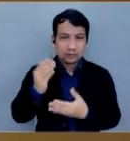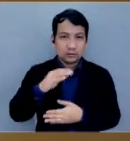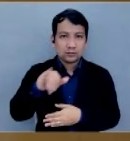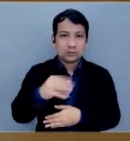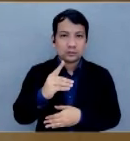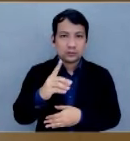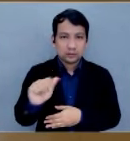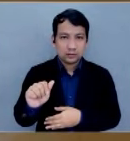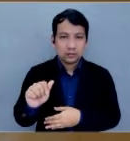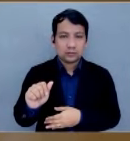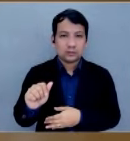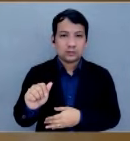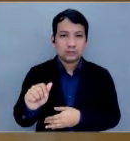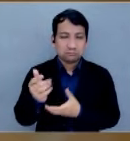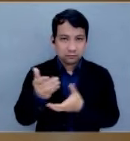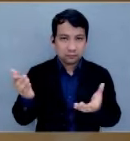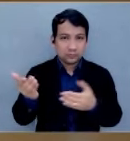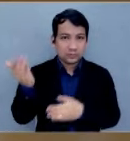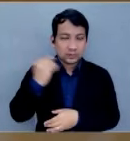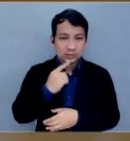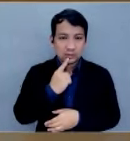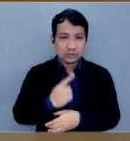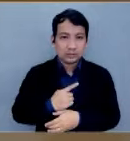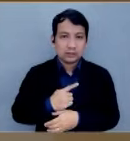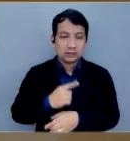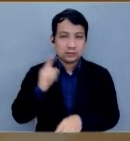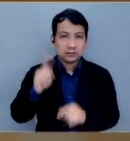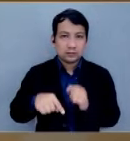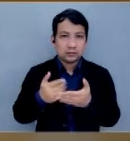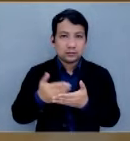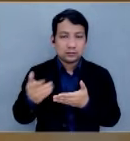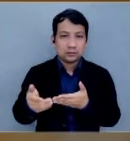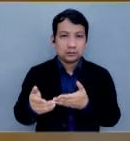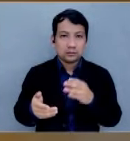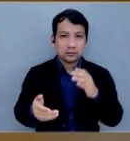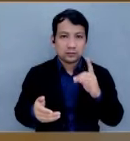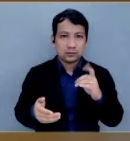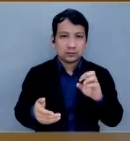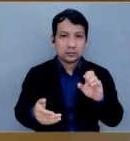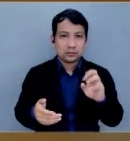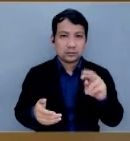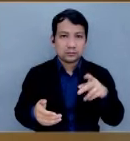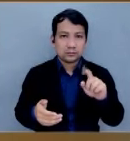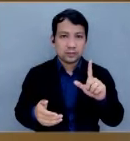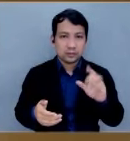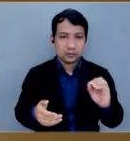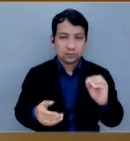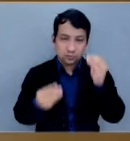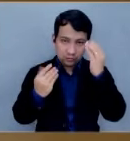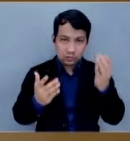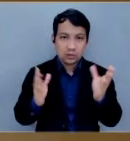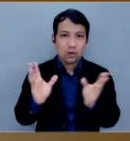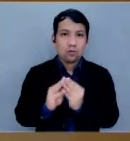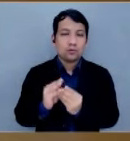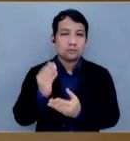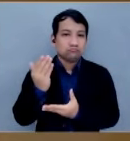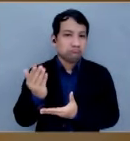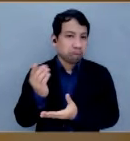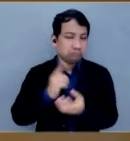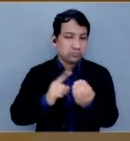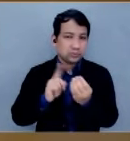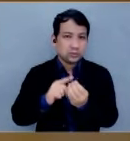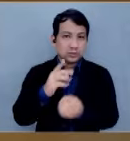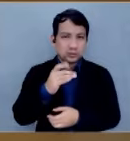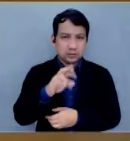May something ba sila noon ni Can't Buy Me Love star Darren Espanto? Sa isang pahayag kasi, nabanggit ni Darren na